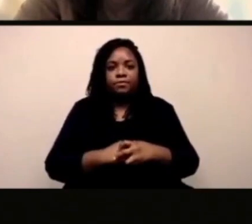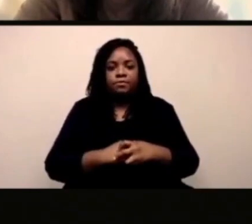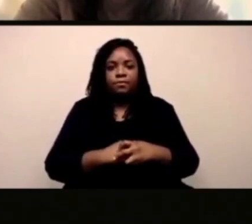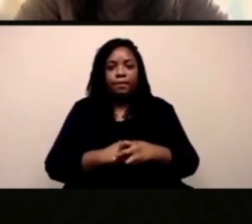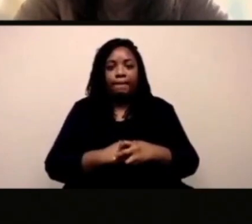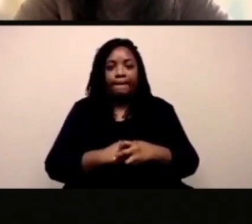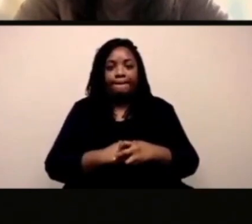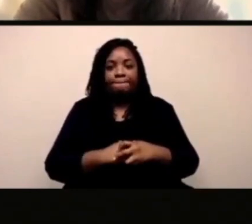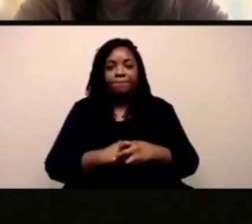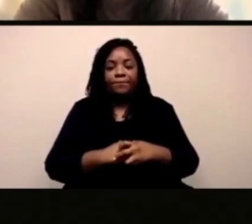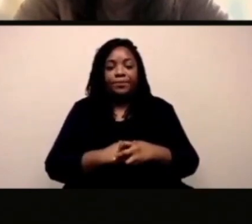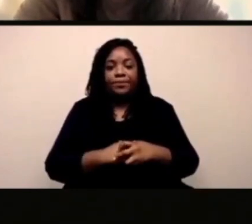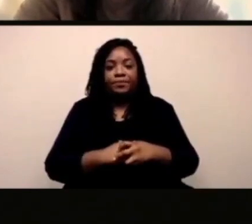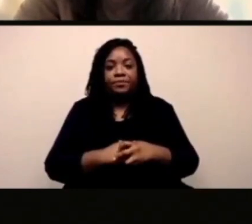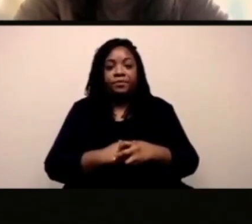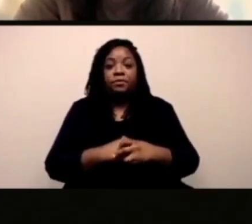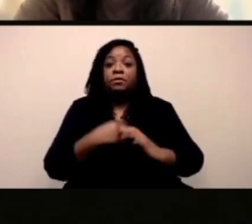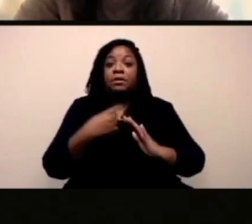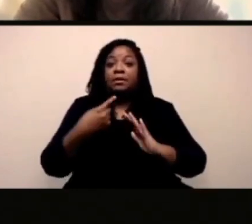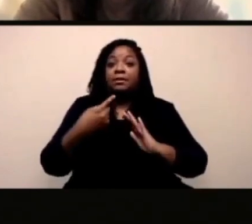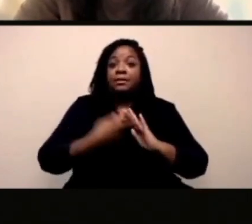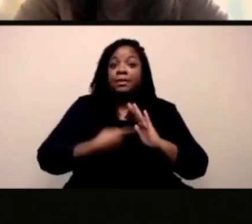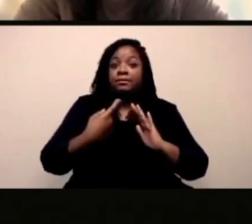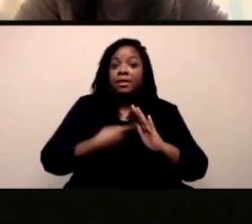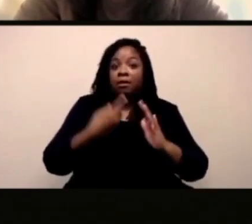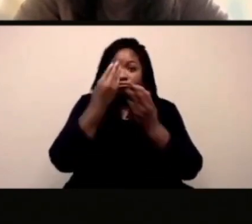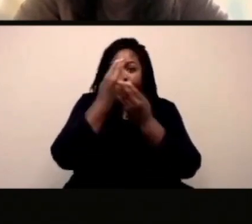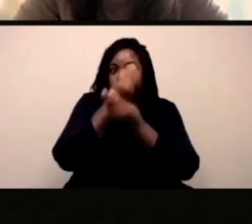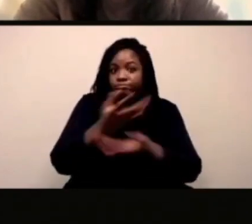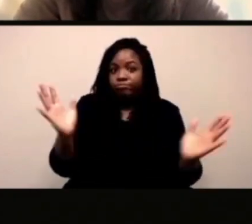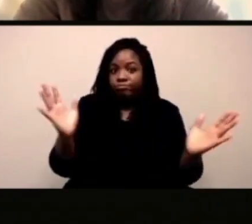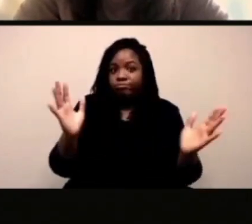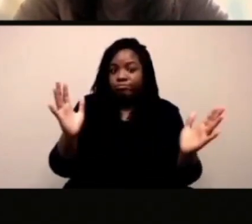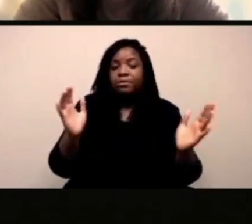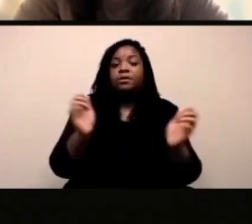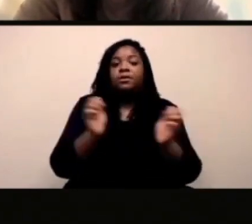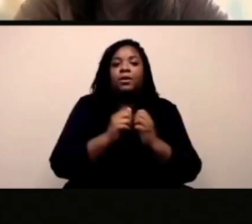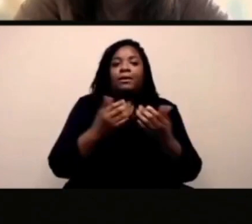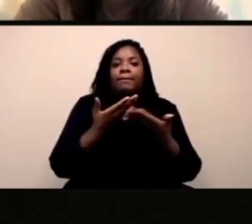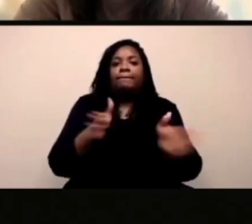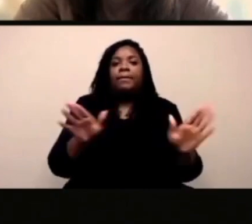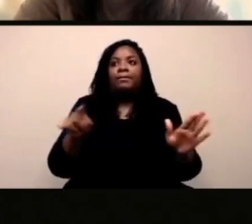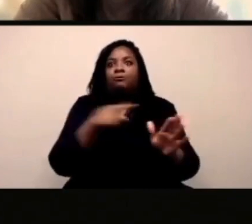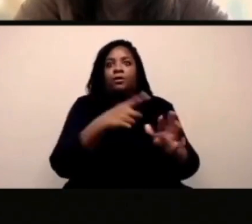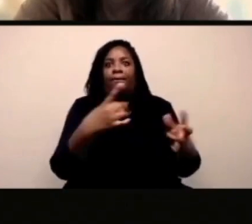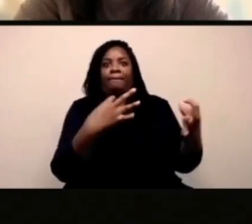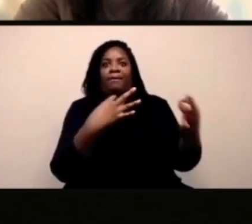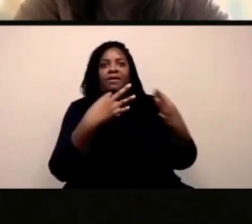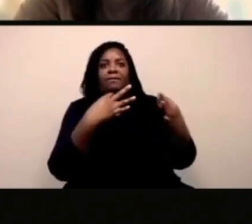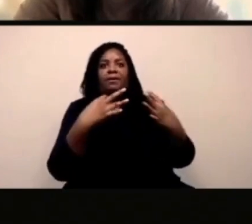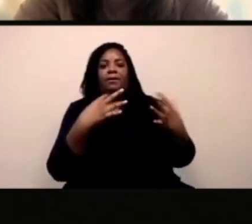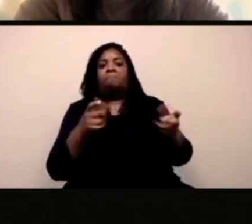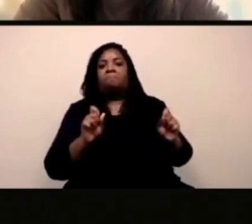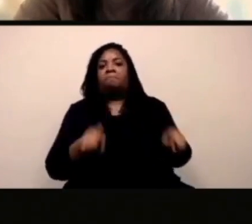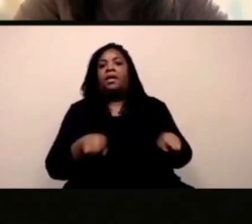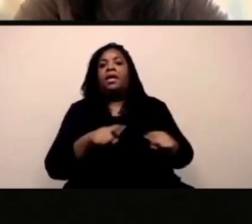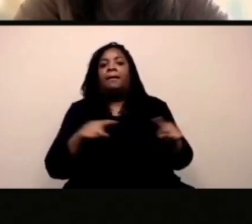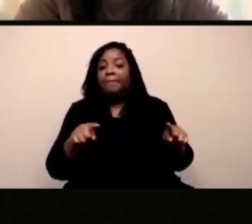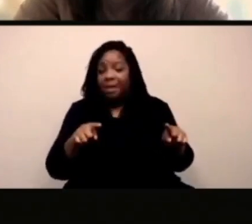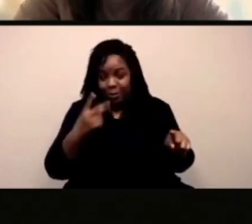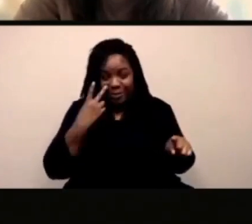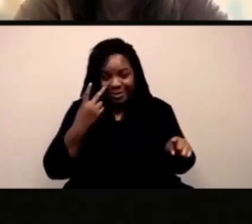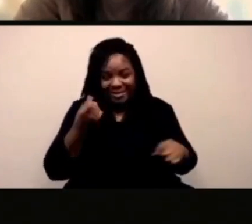スクラッチの新しい試験的な時のを取り入れるためのあと実験をやっているアト機能です